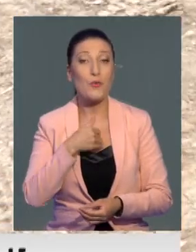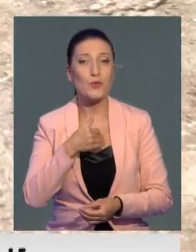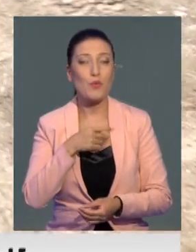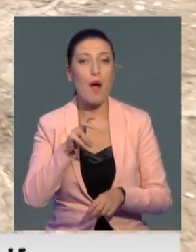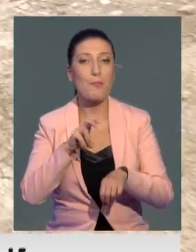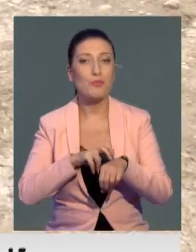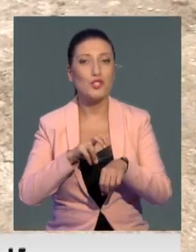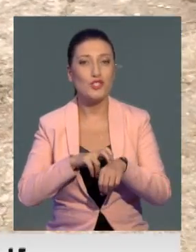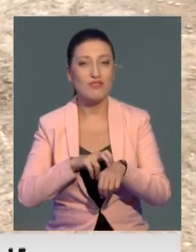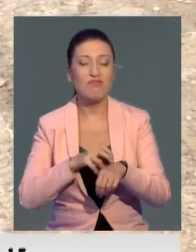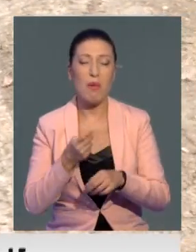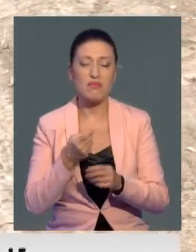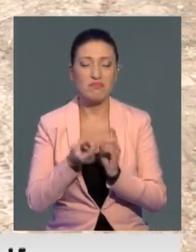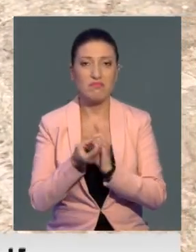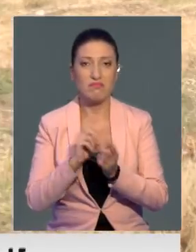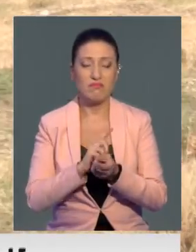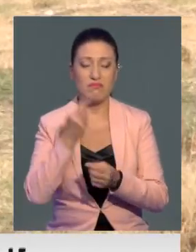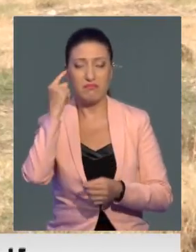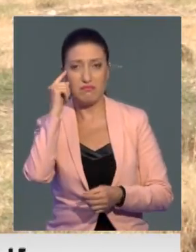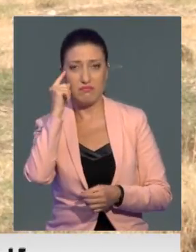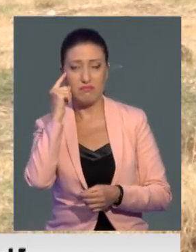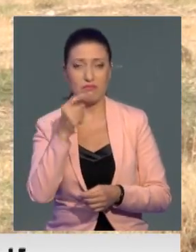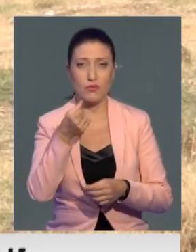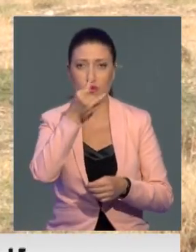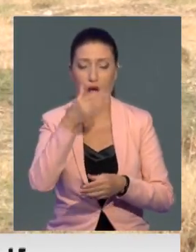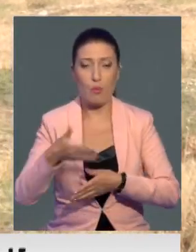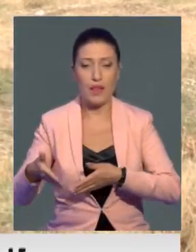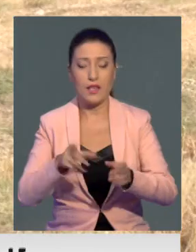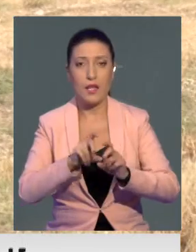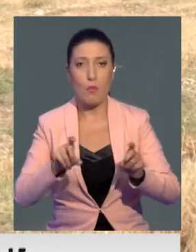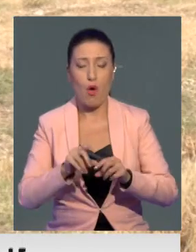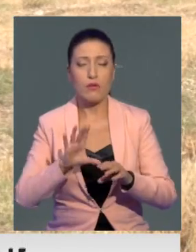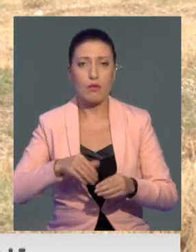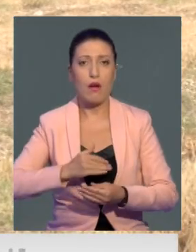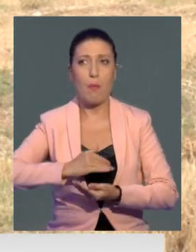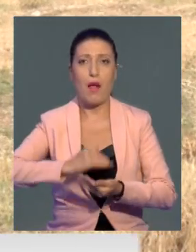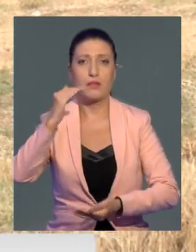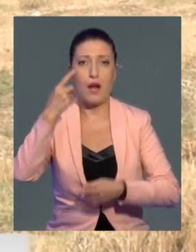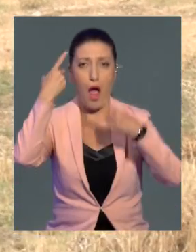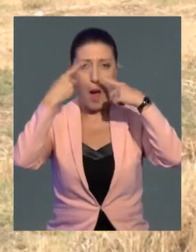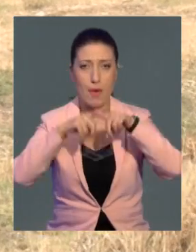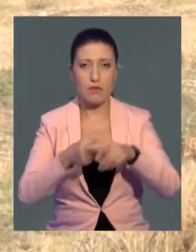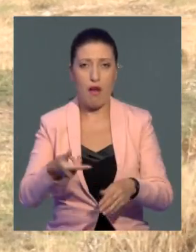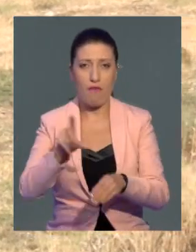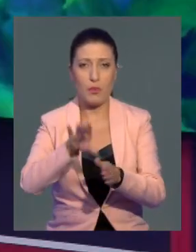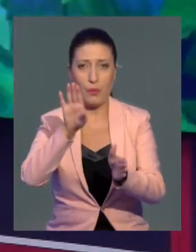երկմտում է, այս ճանապարհը իրեն դպրոց չի տանում, համալսարան ինչպես կտանի։ Լիլիթ Գասպարյան, Հովհանես Իշխանյան,